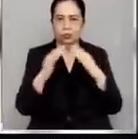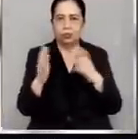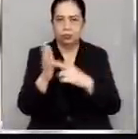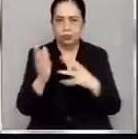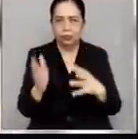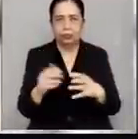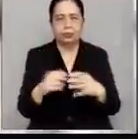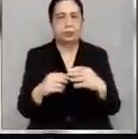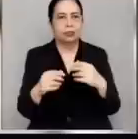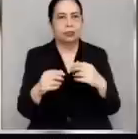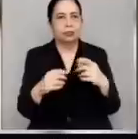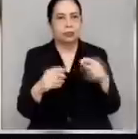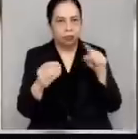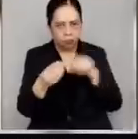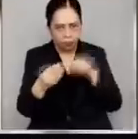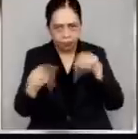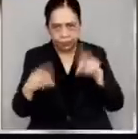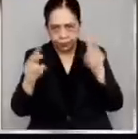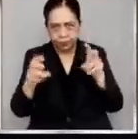of this matter na